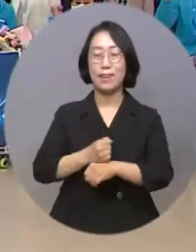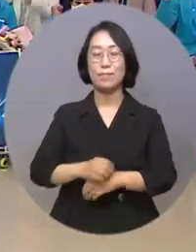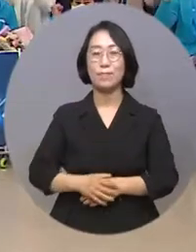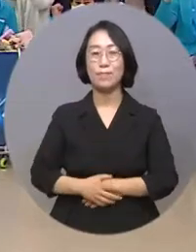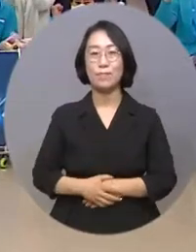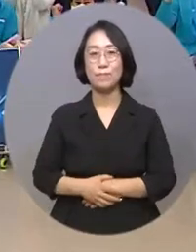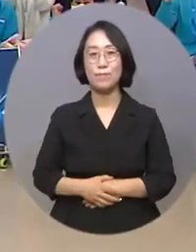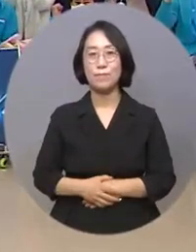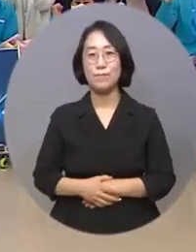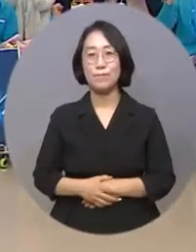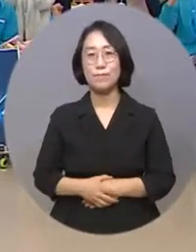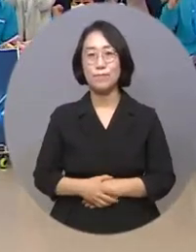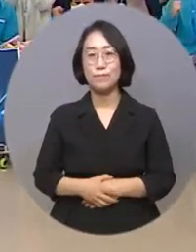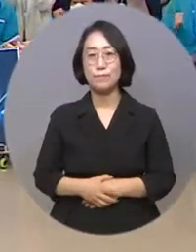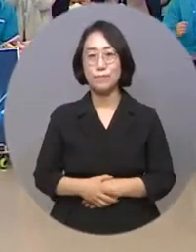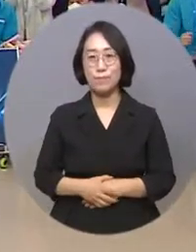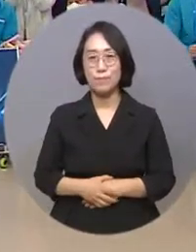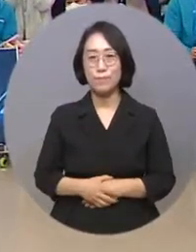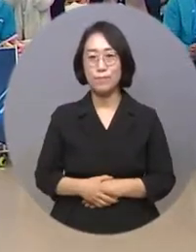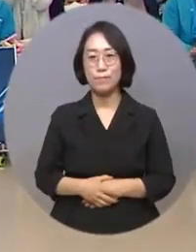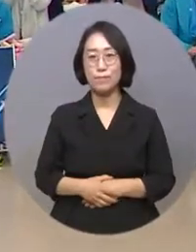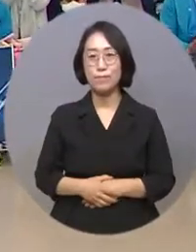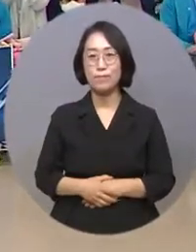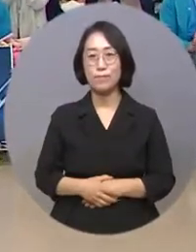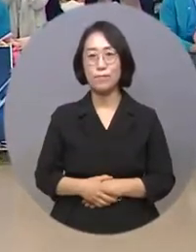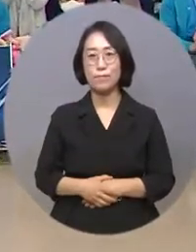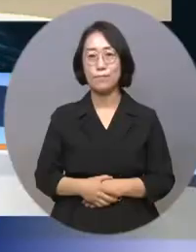복지TV 뉴스 박순용입니다.